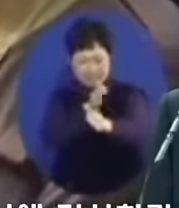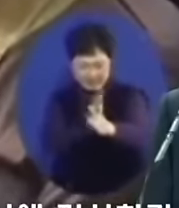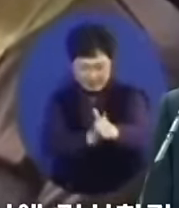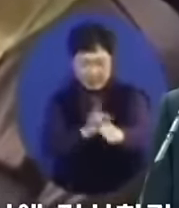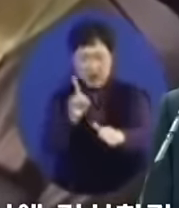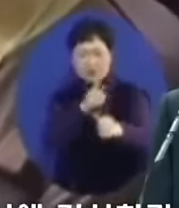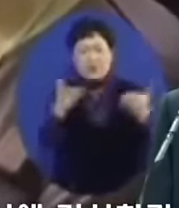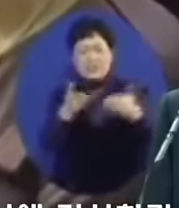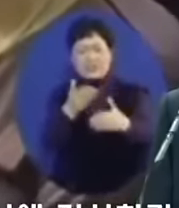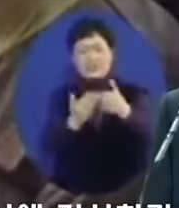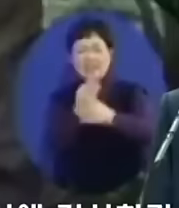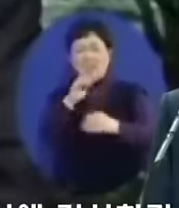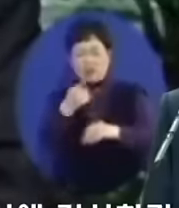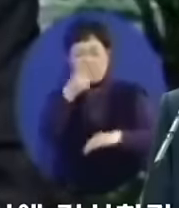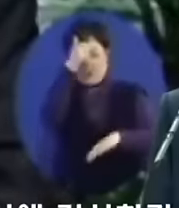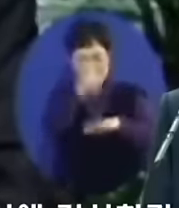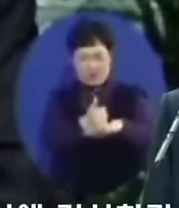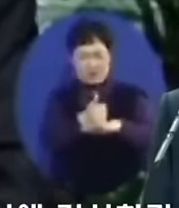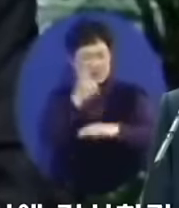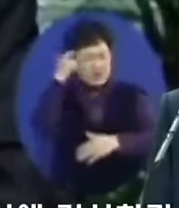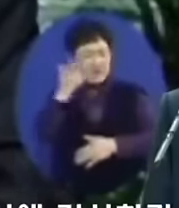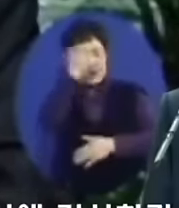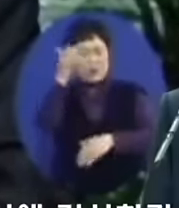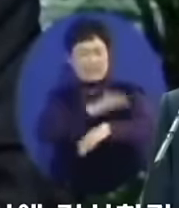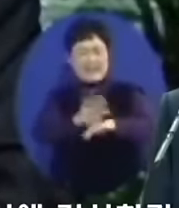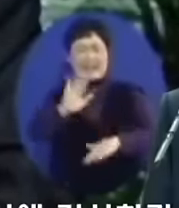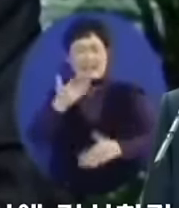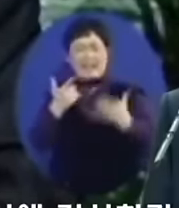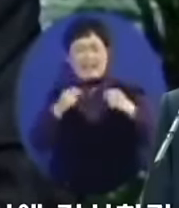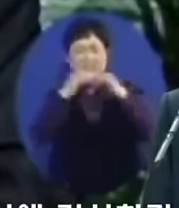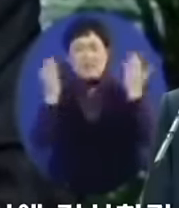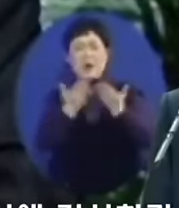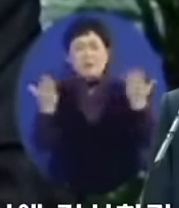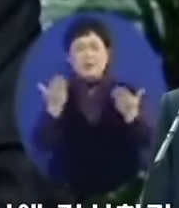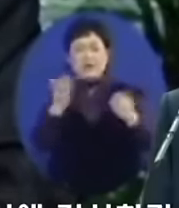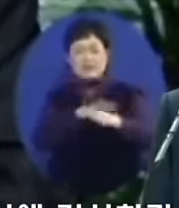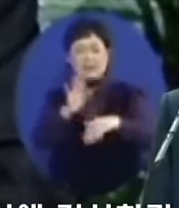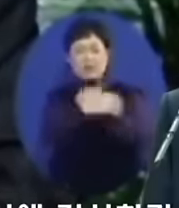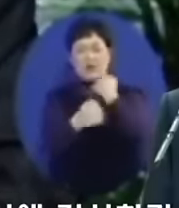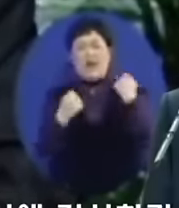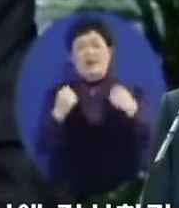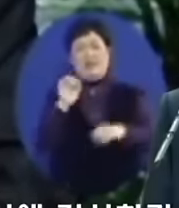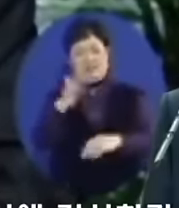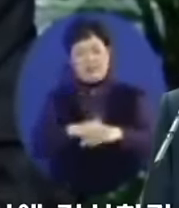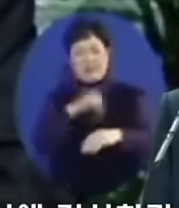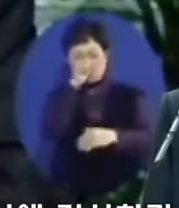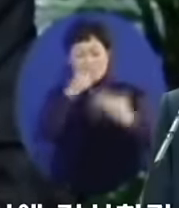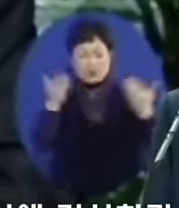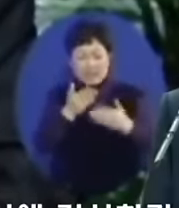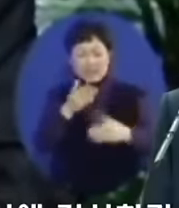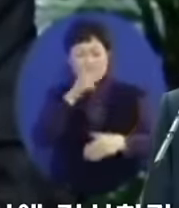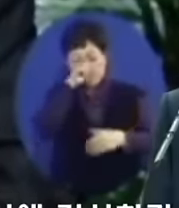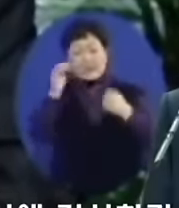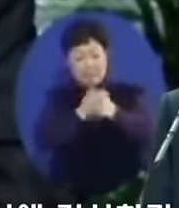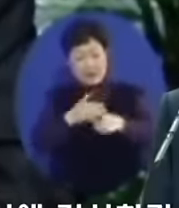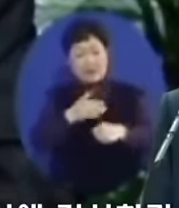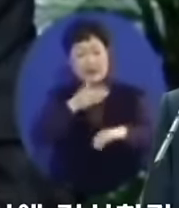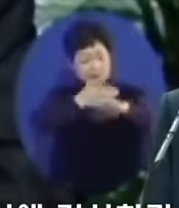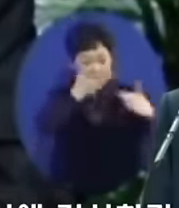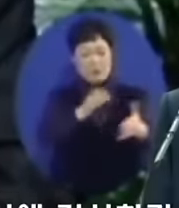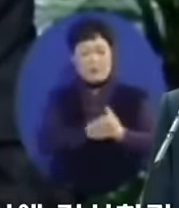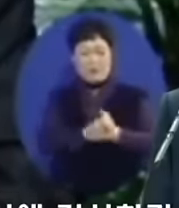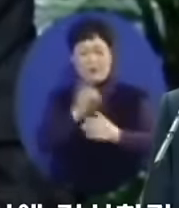어떤 일이 있어도 결과에는 영혼이 잘 되면 같이 범사에 잘 되면 강건하게 된다. 좋은 일은 좋아서 좋고 나쁜